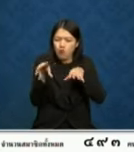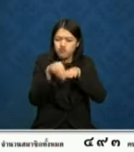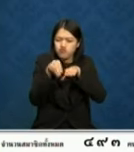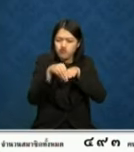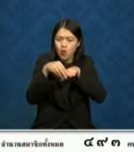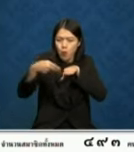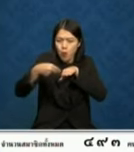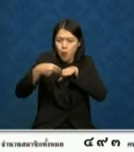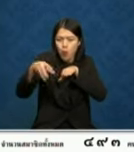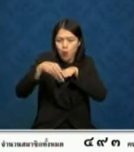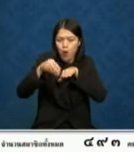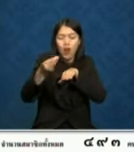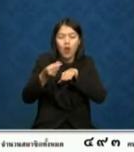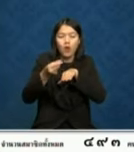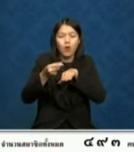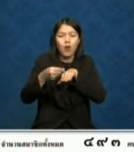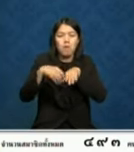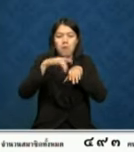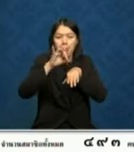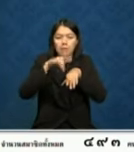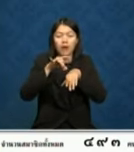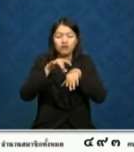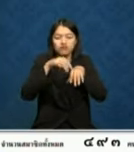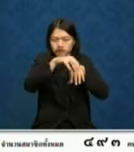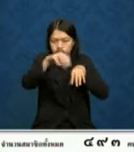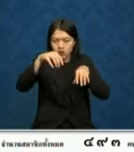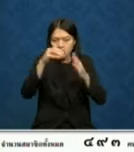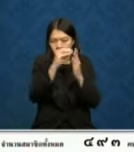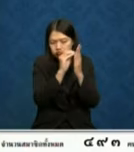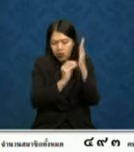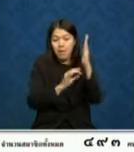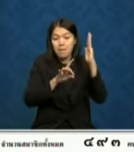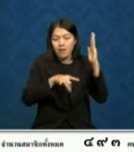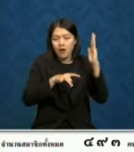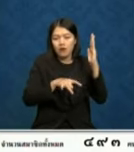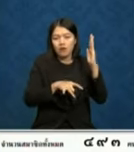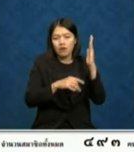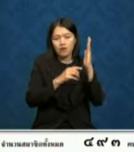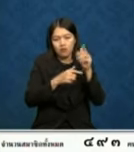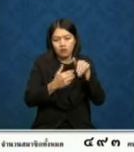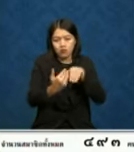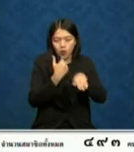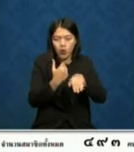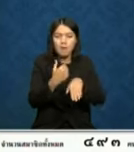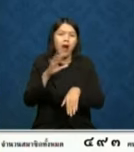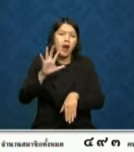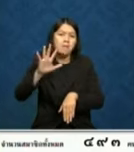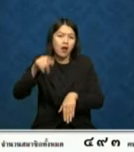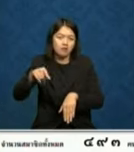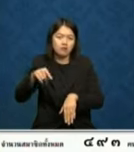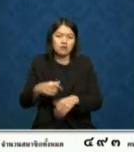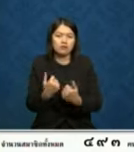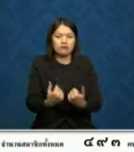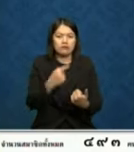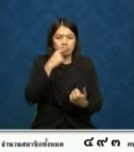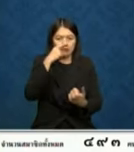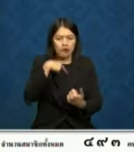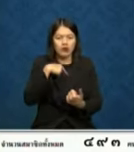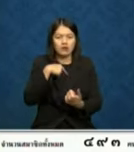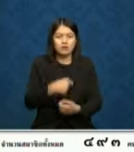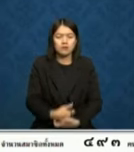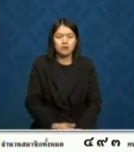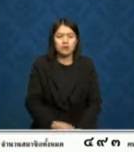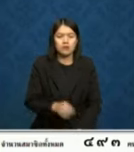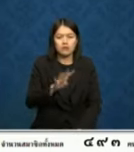หัวเมืองใหญ่ 8,000สถานีและตามทางเส้นทางหลวงอีก 5,000สถานีแต่ปัจจุบันในประเทศไทยมีเพียง